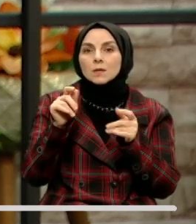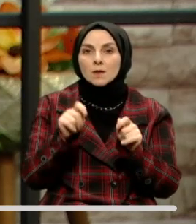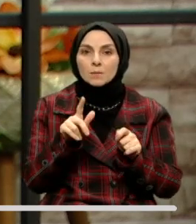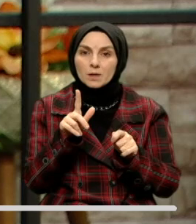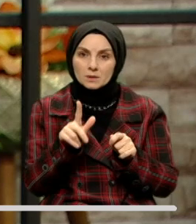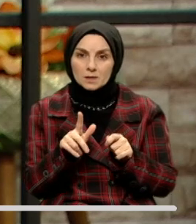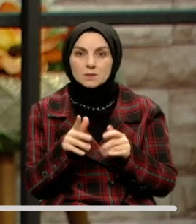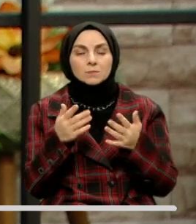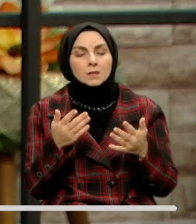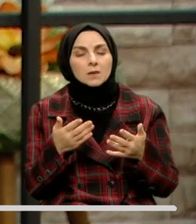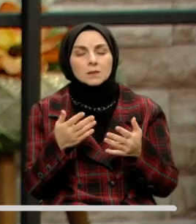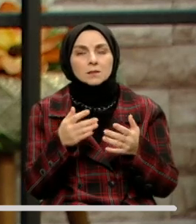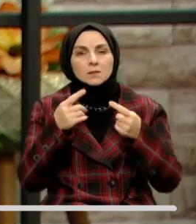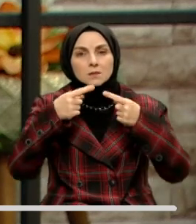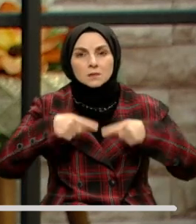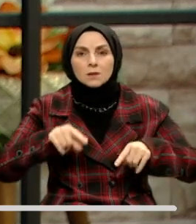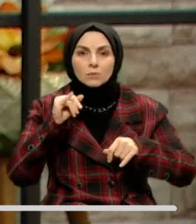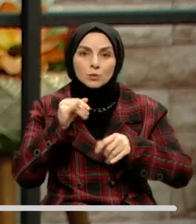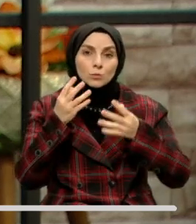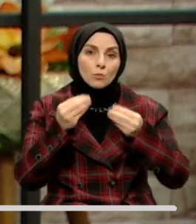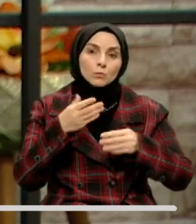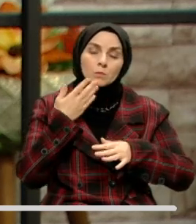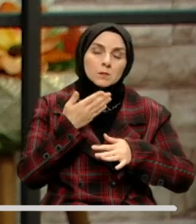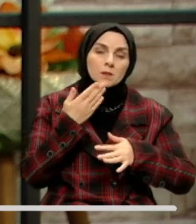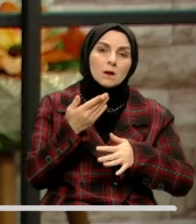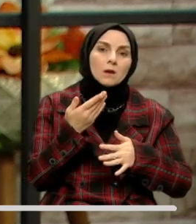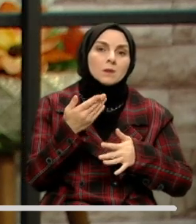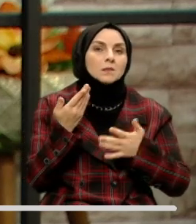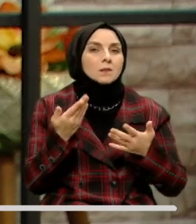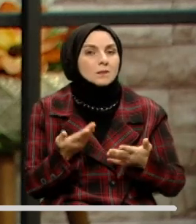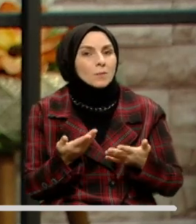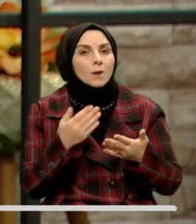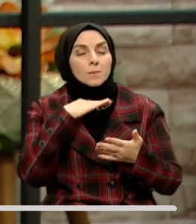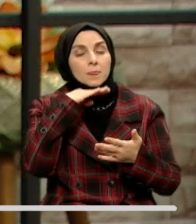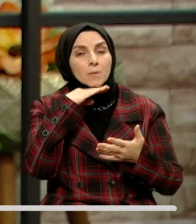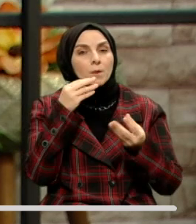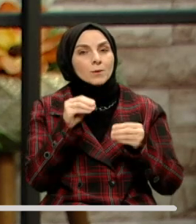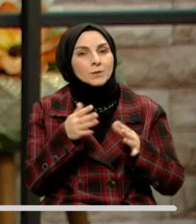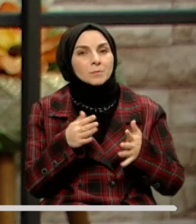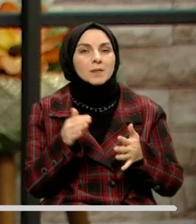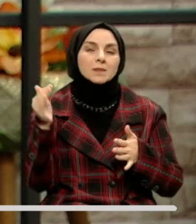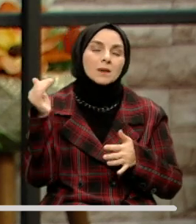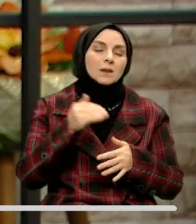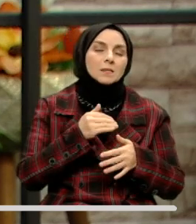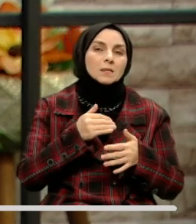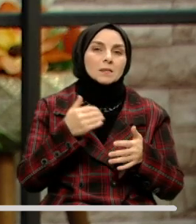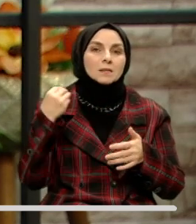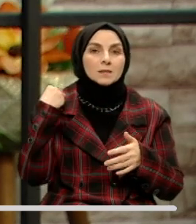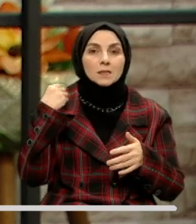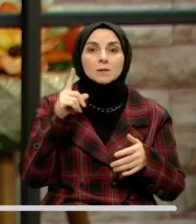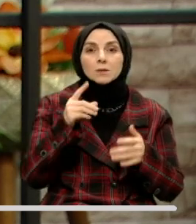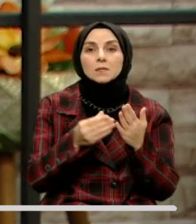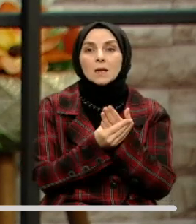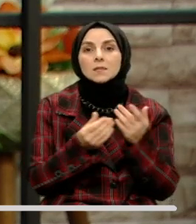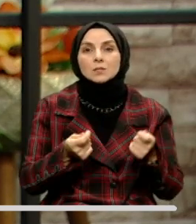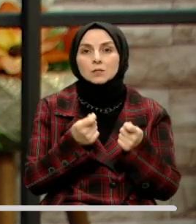böyle şeyler deyip onun koçu olması, yanında yakınında olması, nasıl çalışıyorsun, böyle yapalım diye. Bu illaki